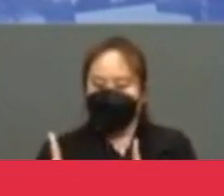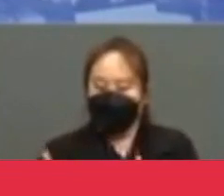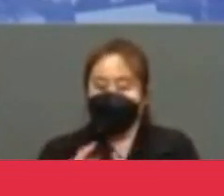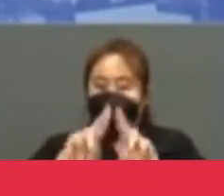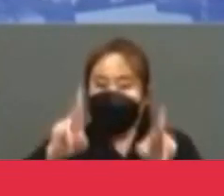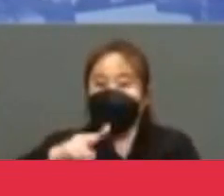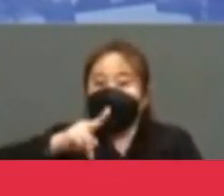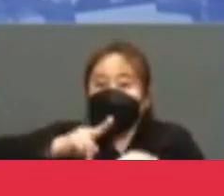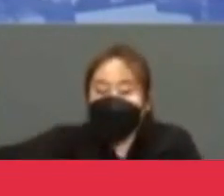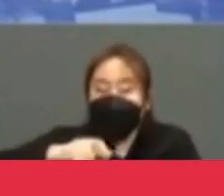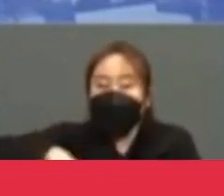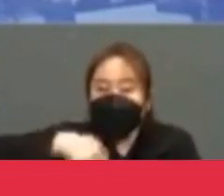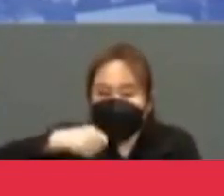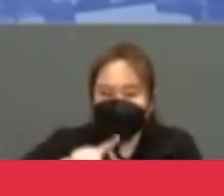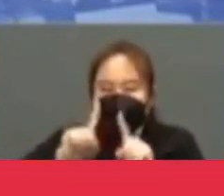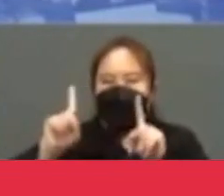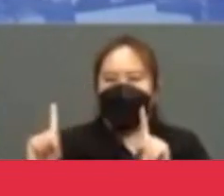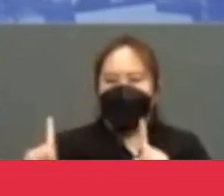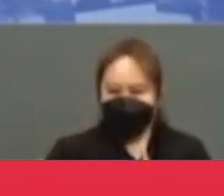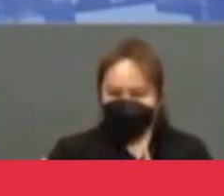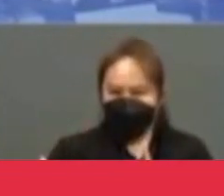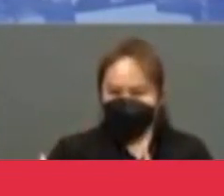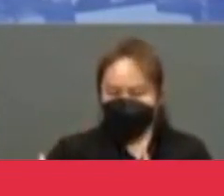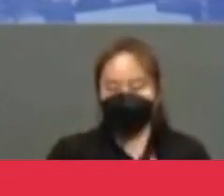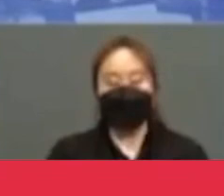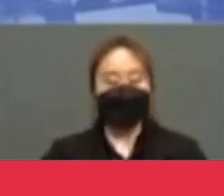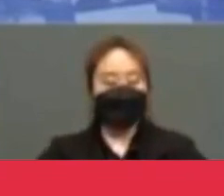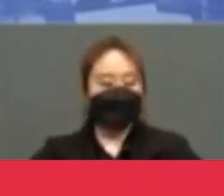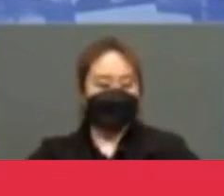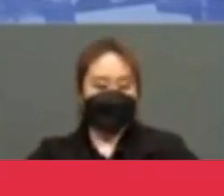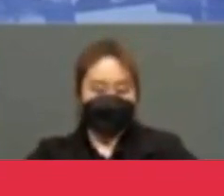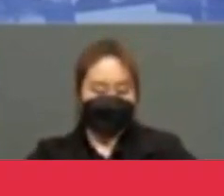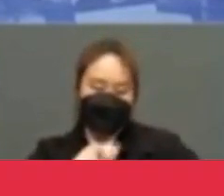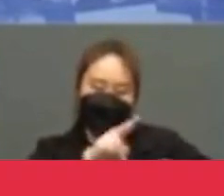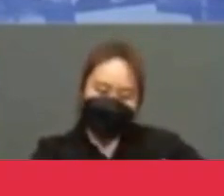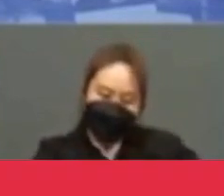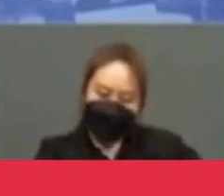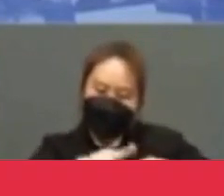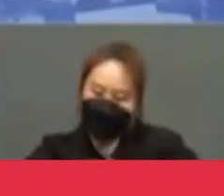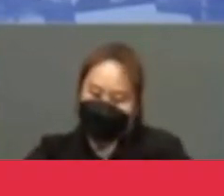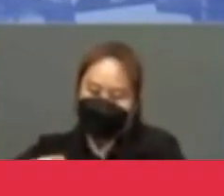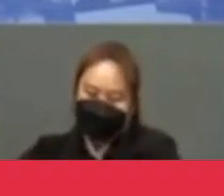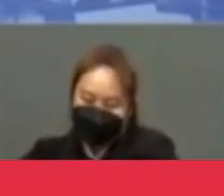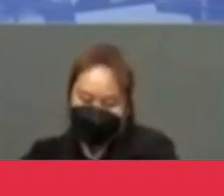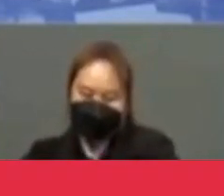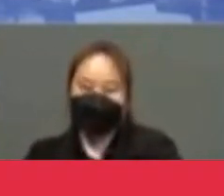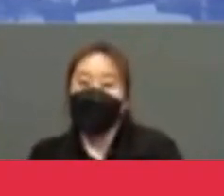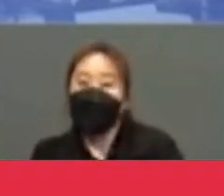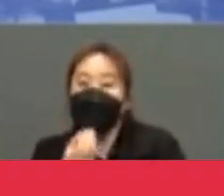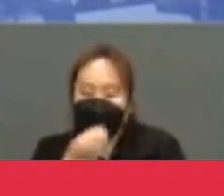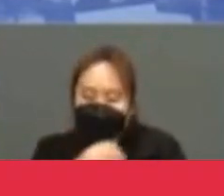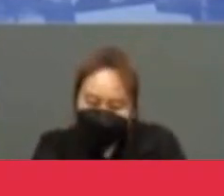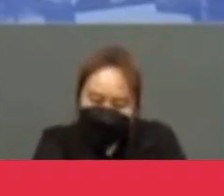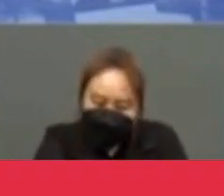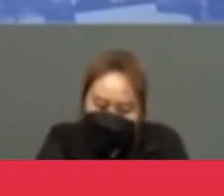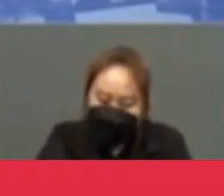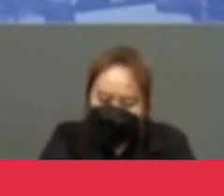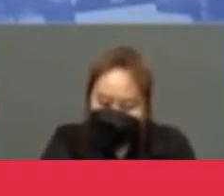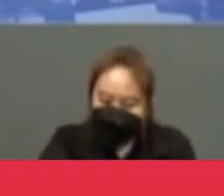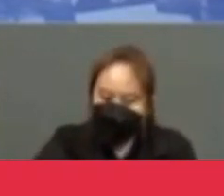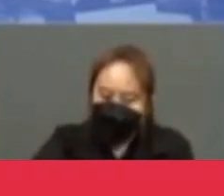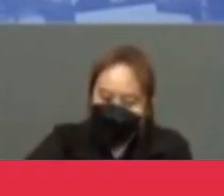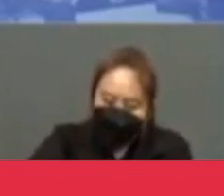ว่าอย่างไรก็ตามการฉีดวัคซีนจะช่วยลดอัตราการป่วยหนักและเสียชีวิตจึงขอประชาชนเข้ารับการฉีดวัคซีนค่ะ